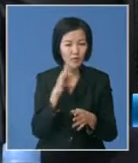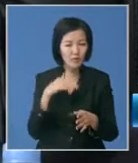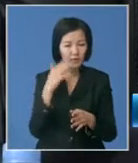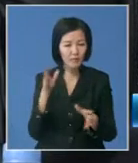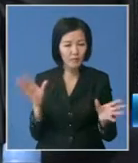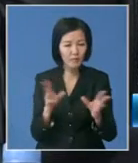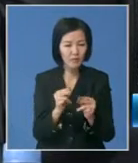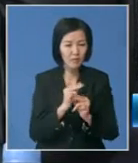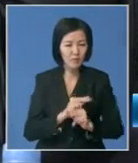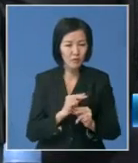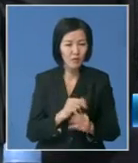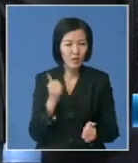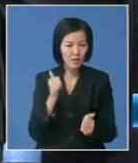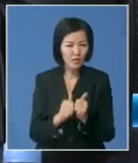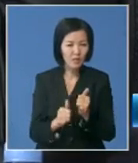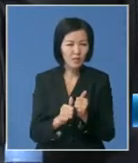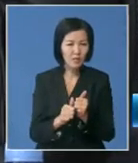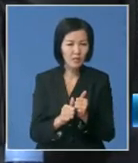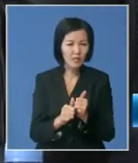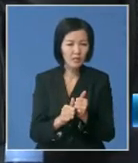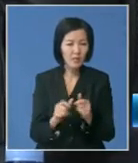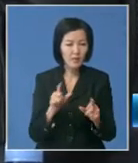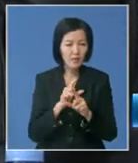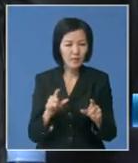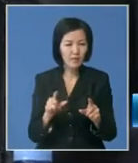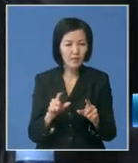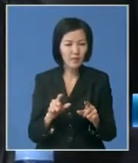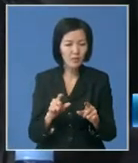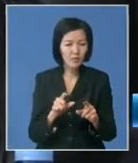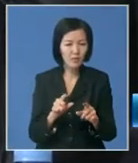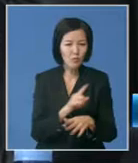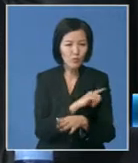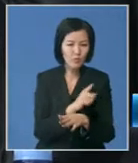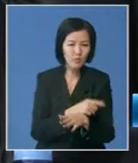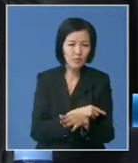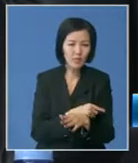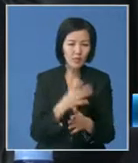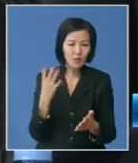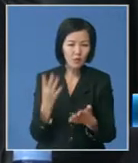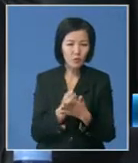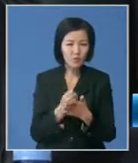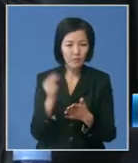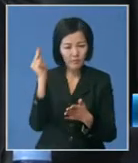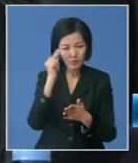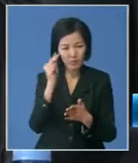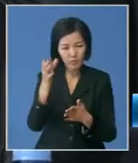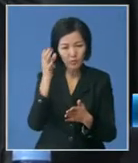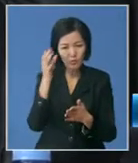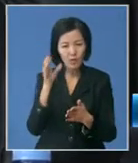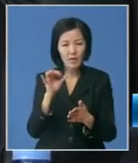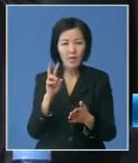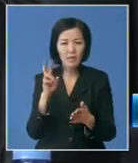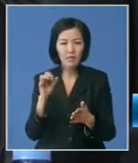держите их в курсе событий происходящих школе с детьми необходимо усилить работу с успеваемость учеников отмечу что поинты